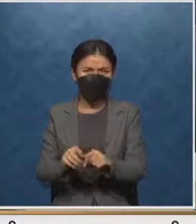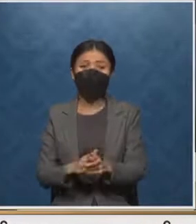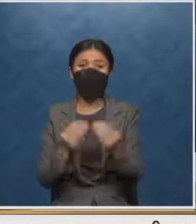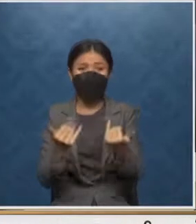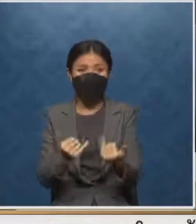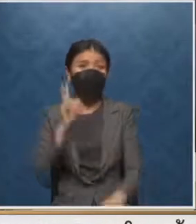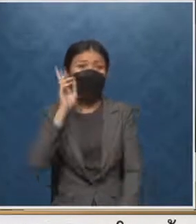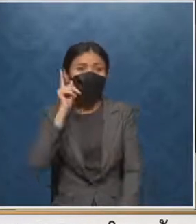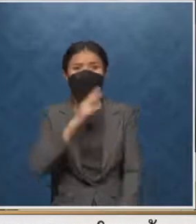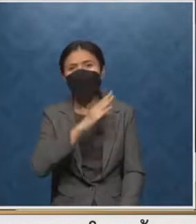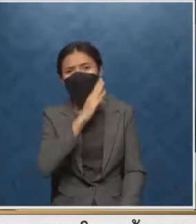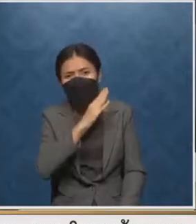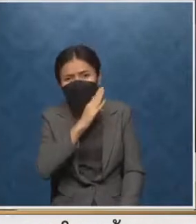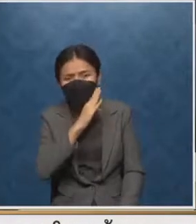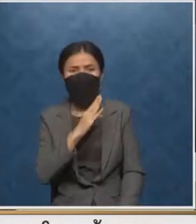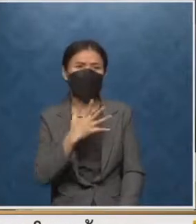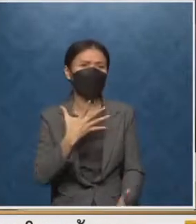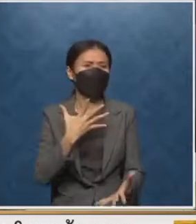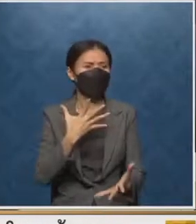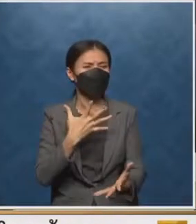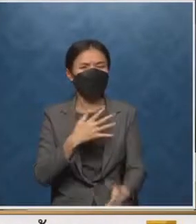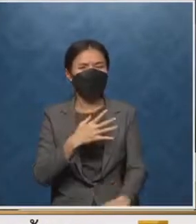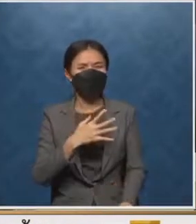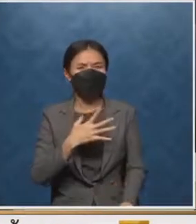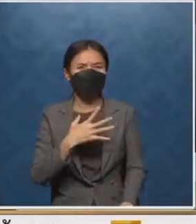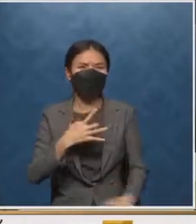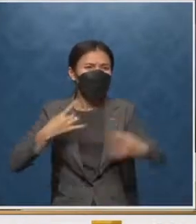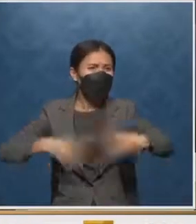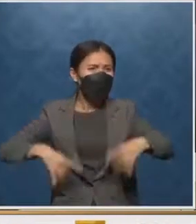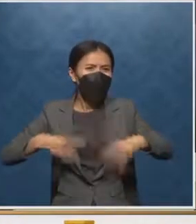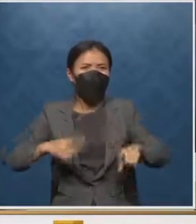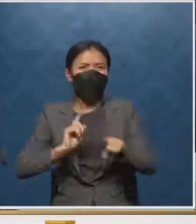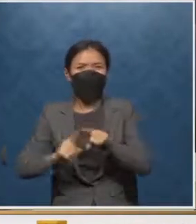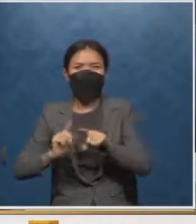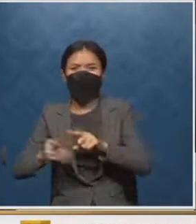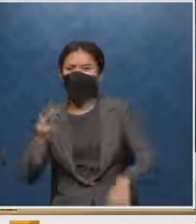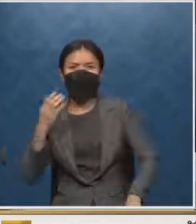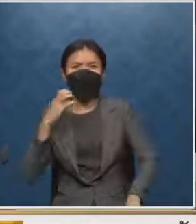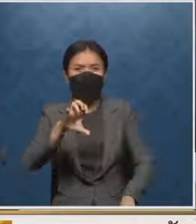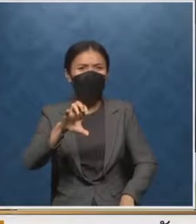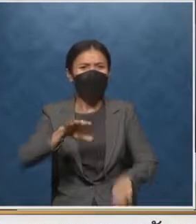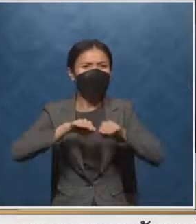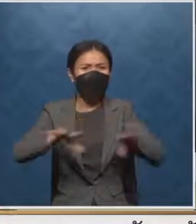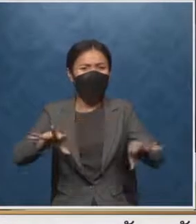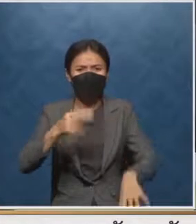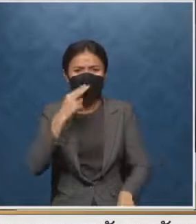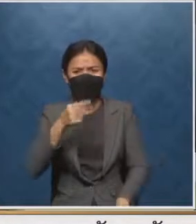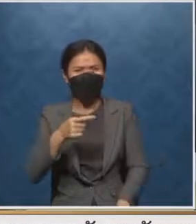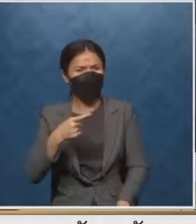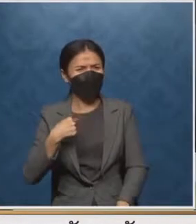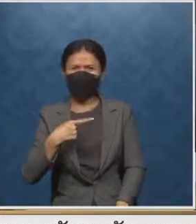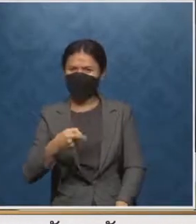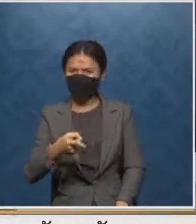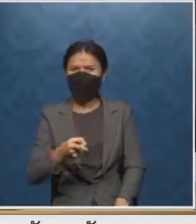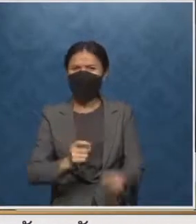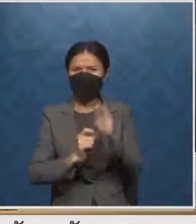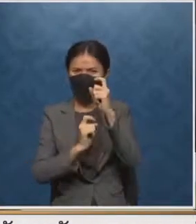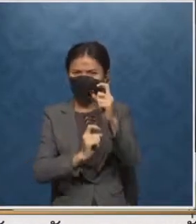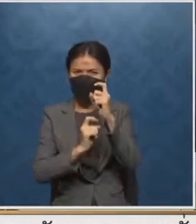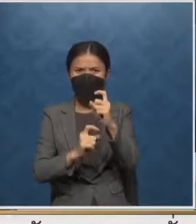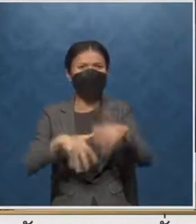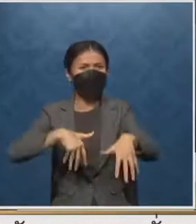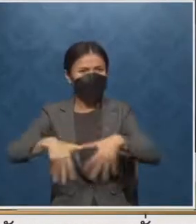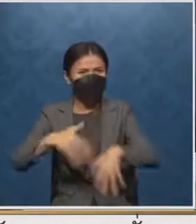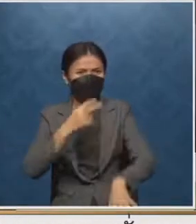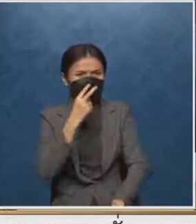ต่างๆข่าวปลอมต่างๆสองเรื่องที่น่าตระหนักมากนะครับและน่าตกใจมากสร้างความสับสนให้กับพี่น้องประชาช